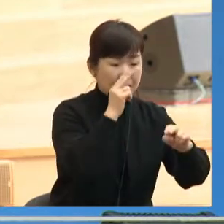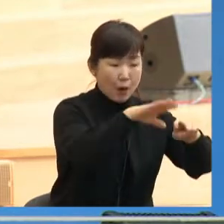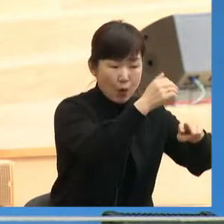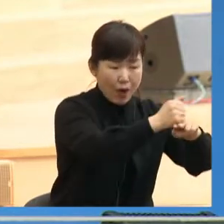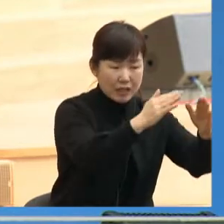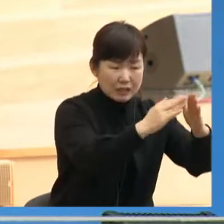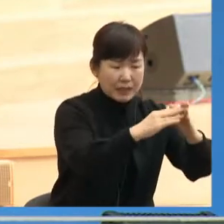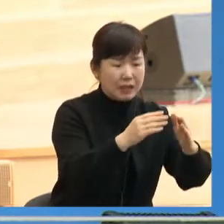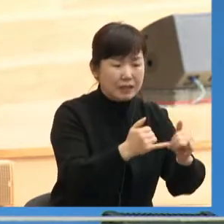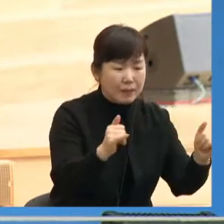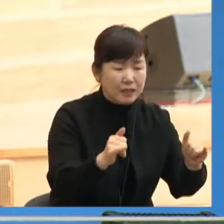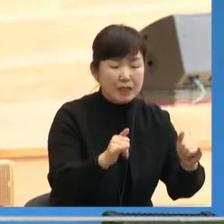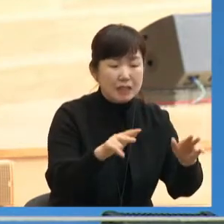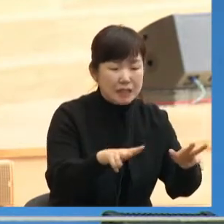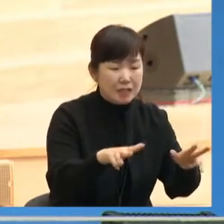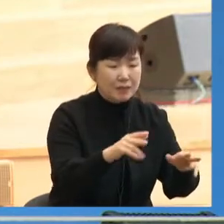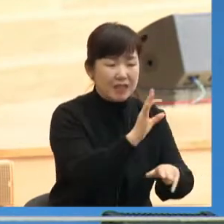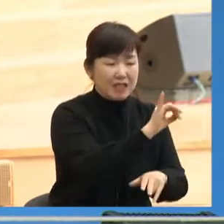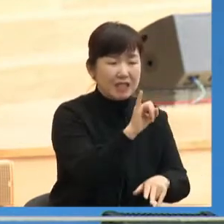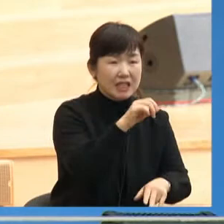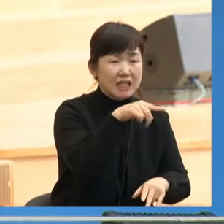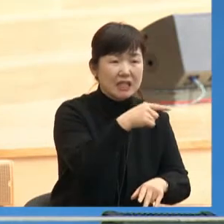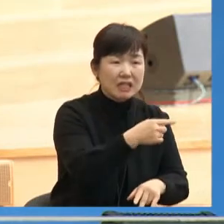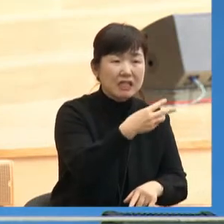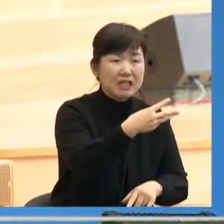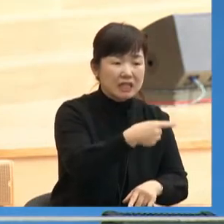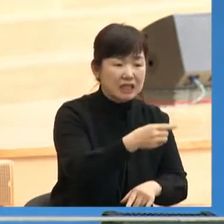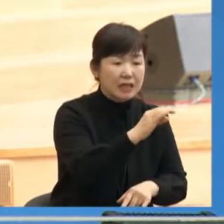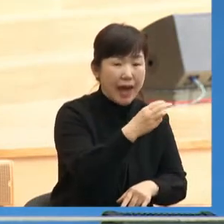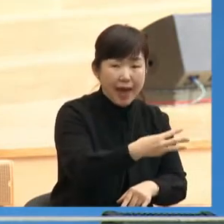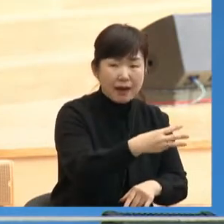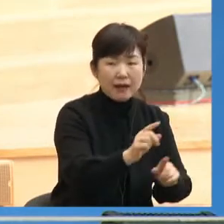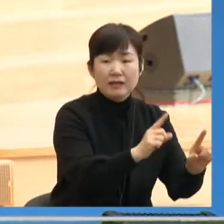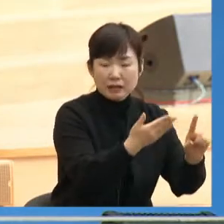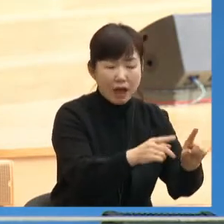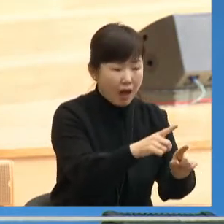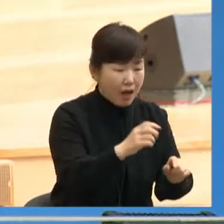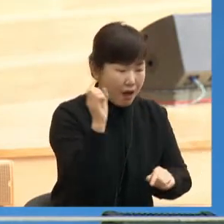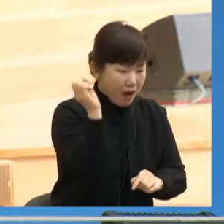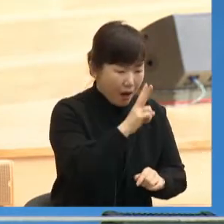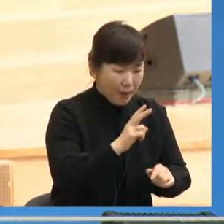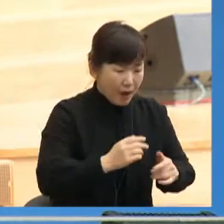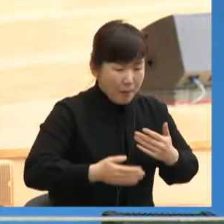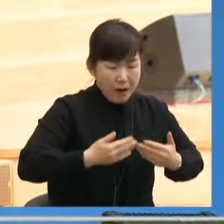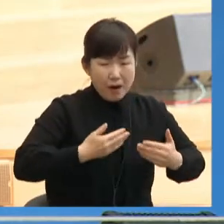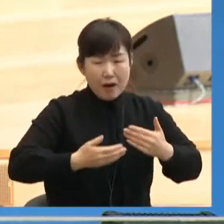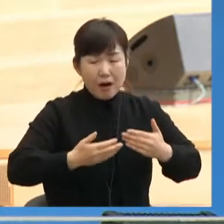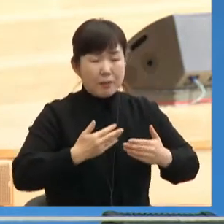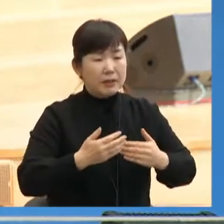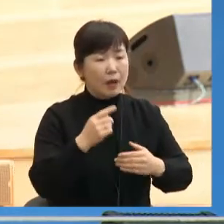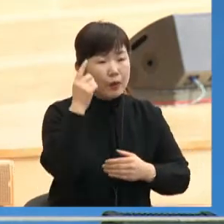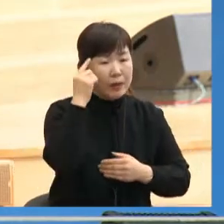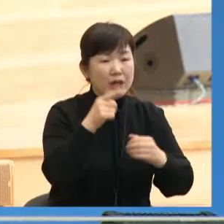모든 사람들이 이스라엘에 살았거든요. 그 이스라엘의 사람들이 갑자기 분주해지기 시작하는 겁니다. 두 가지 이유 때문이었어요. 한 가지 이유가